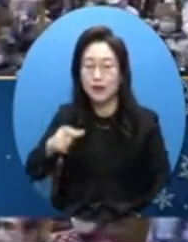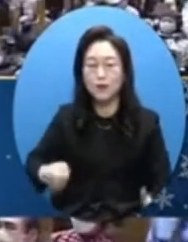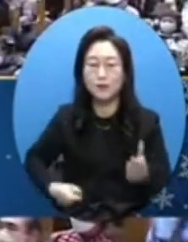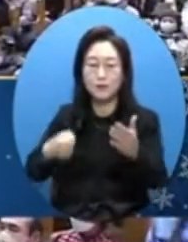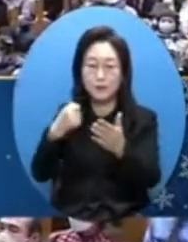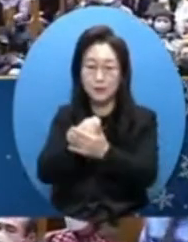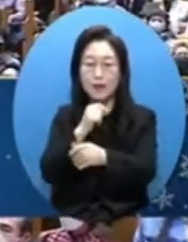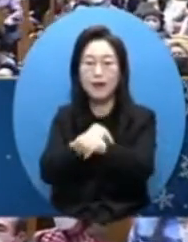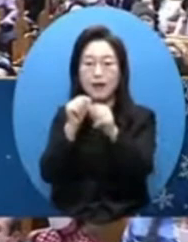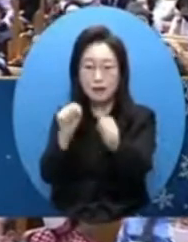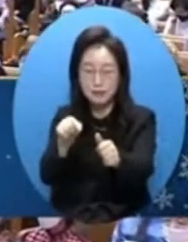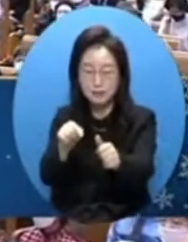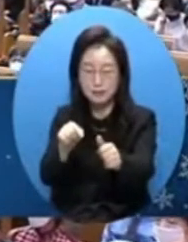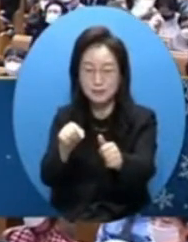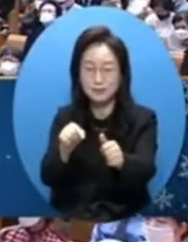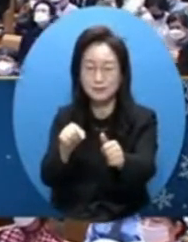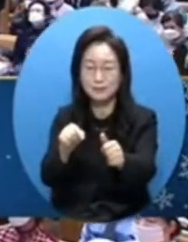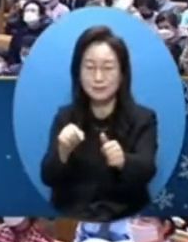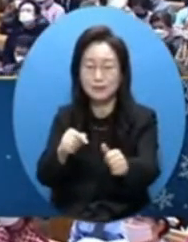담대하라.